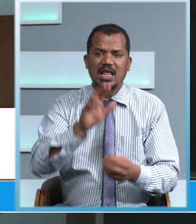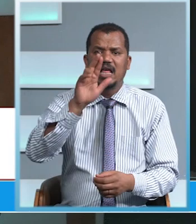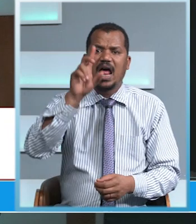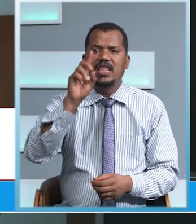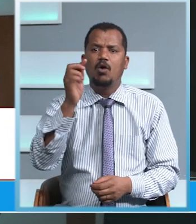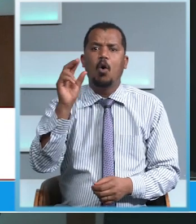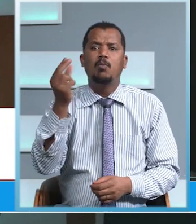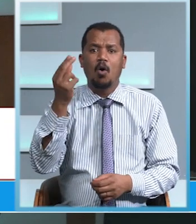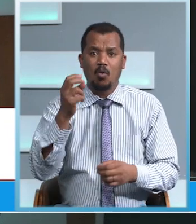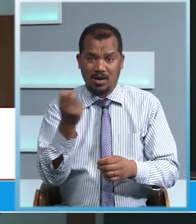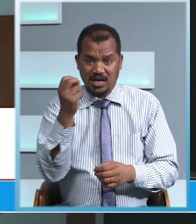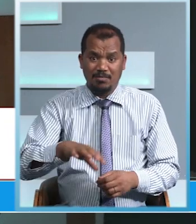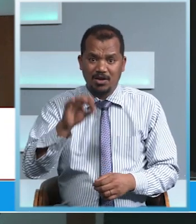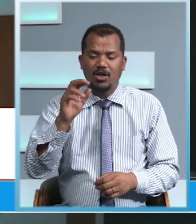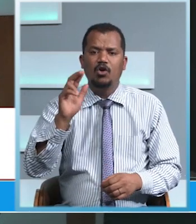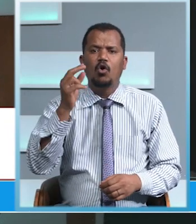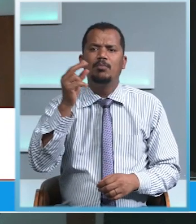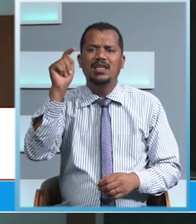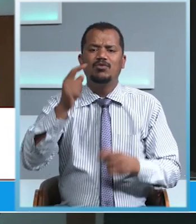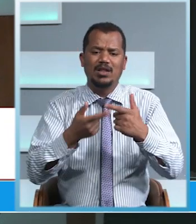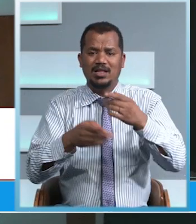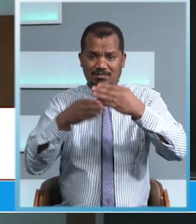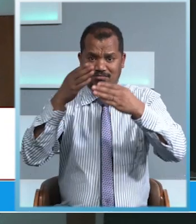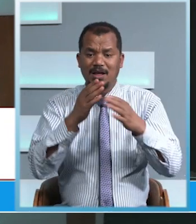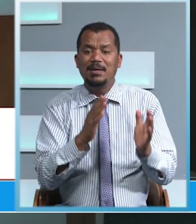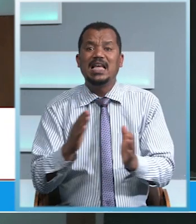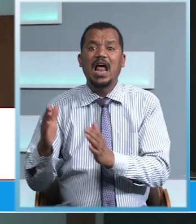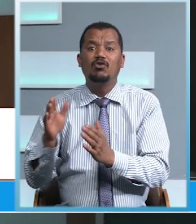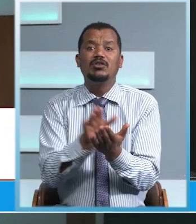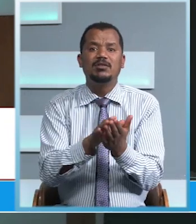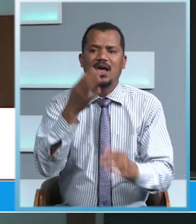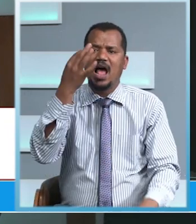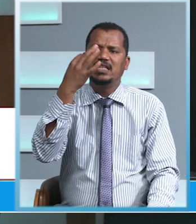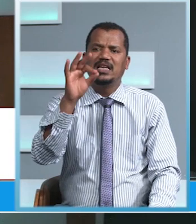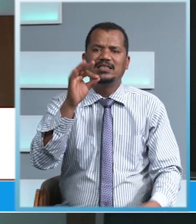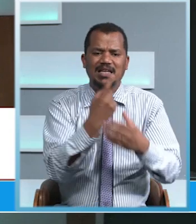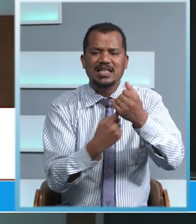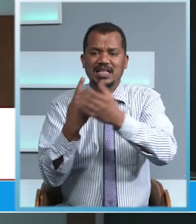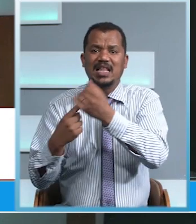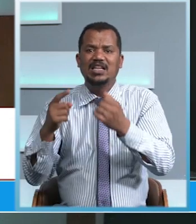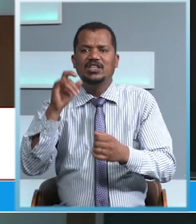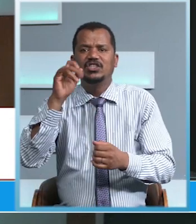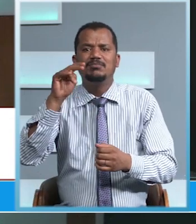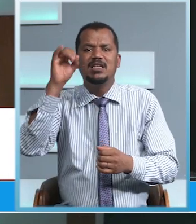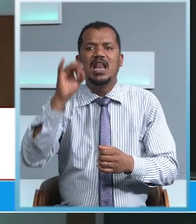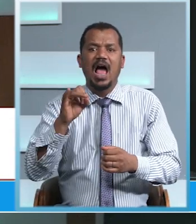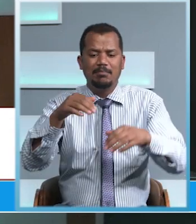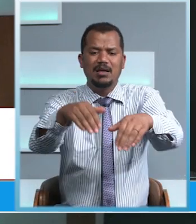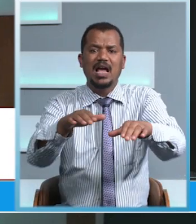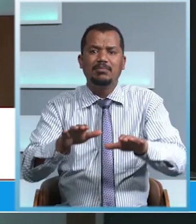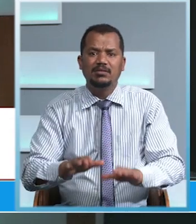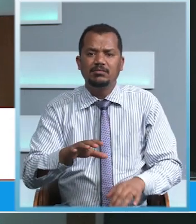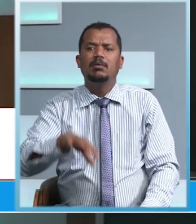በአማራ ክልል ራያ ቆቦ ወረዳ በሚገኘው የሮቢት ሁለተኛ ደረጃና መሰናዶ ትምህርት ቤት 19 የተናጠልና የጅምላ